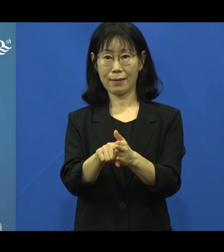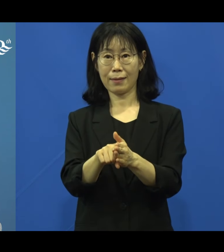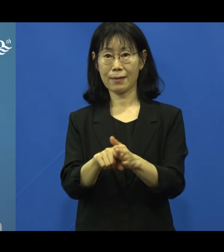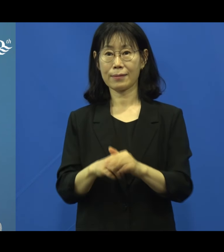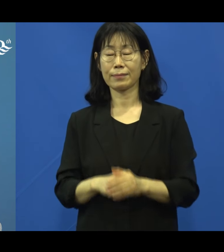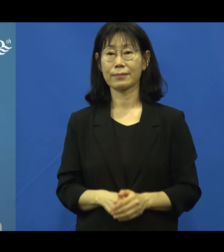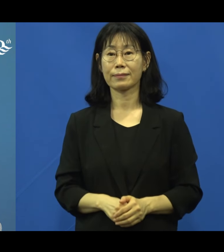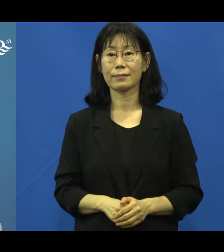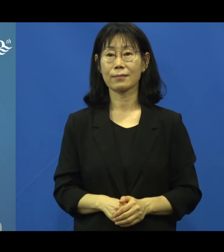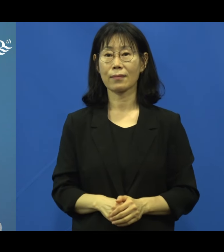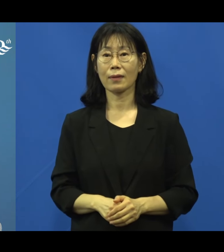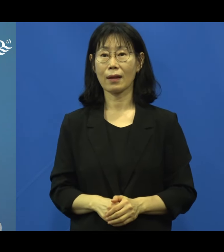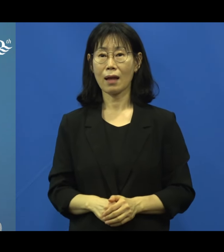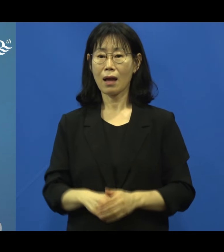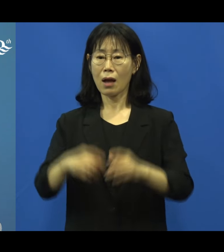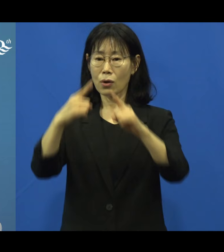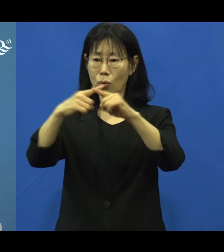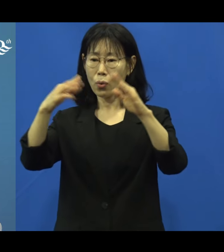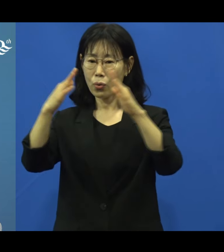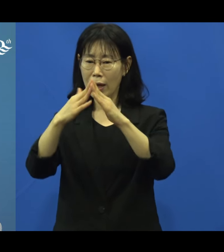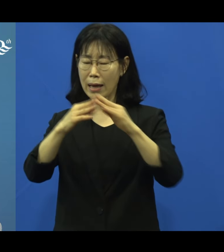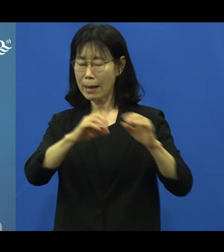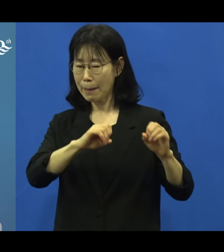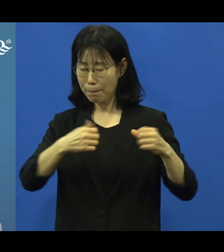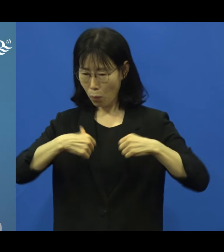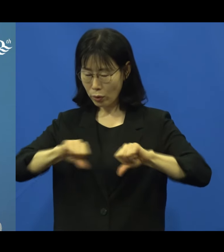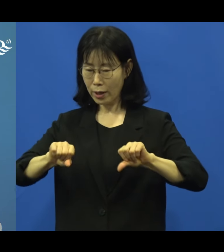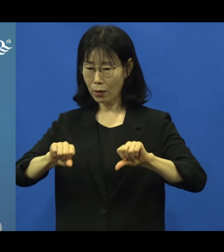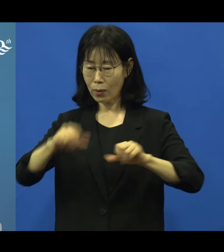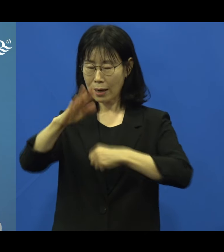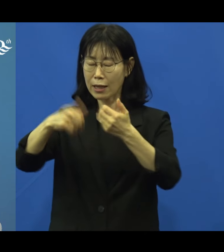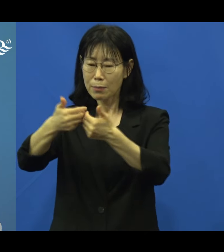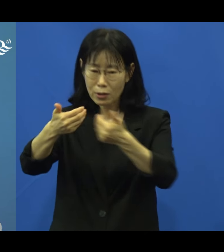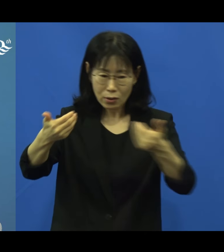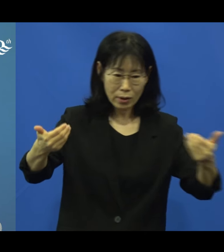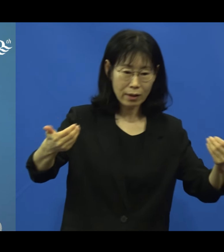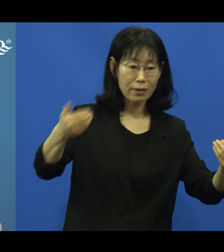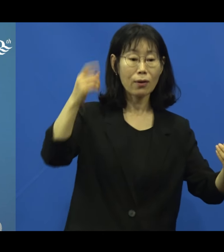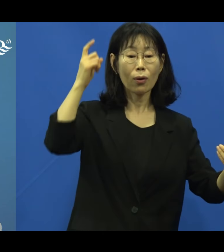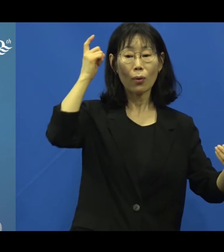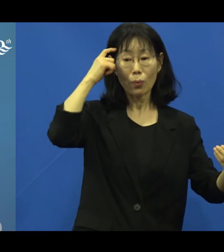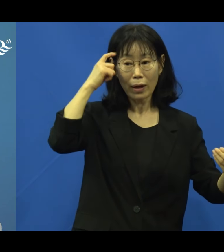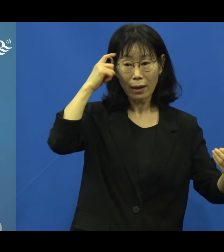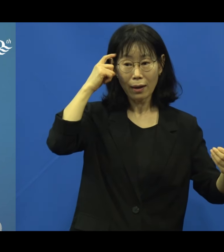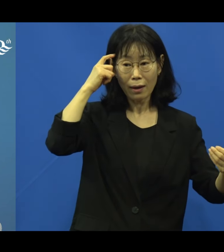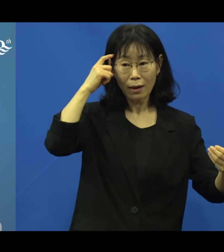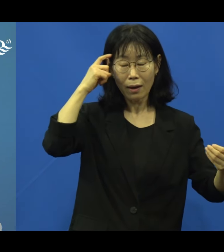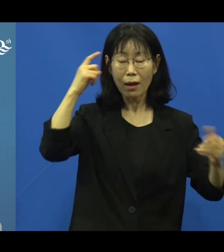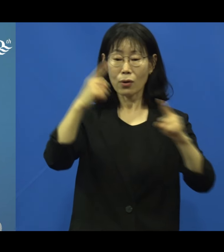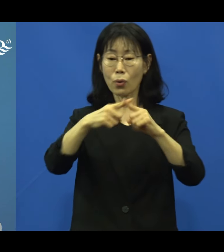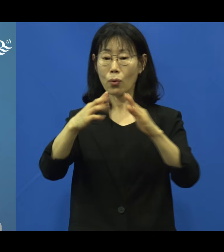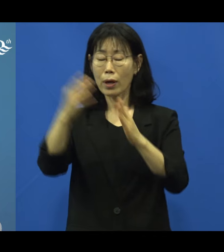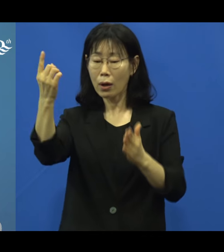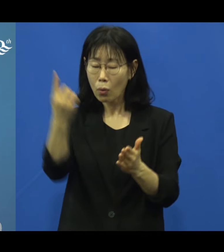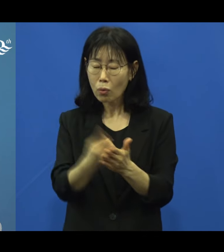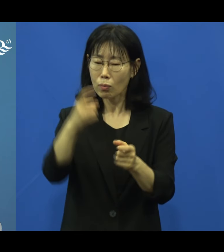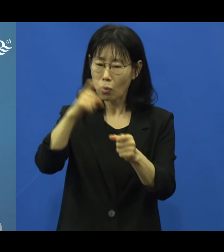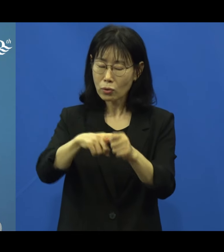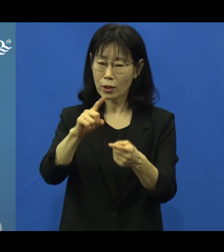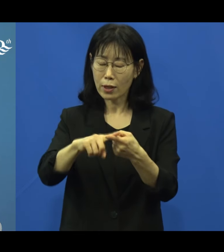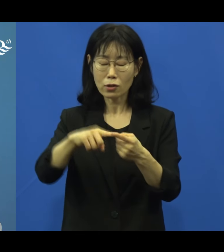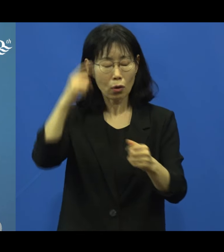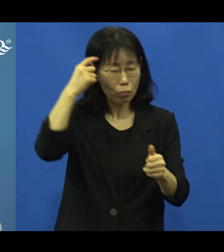여러분, 오늘날 사람들이 교회를 등지고 하나님을 떠나는 이유가 뭘까요? 다양한 이유들이 있어요. 무엇을 얻고자 교회로 왔느냐 물어봐야 돼요.